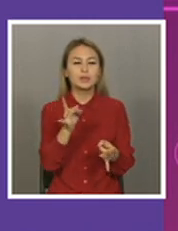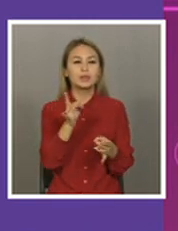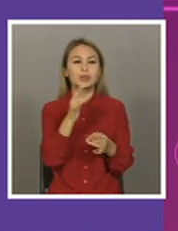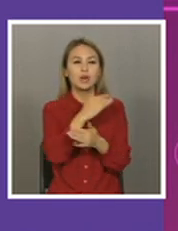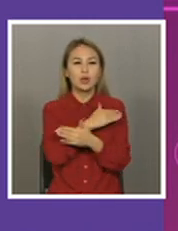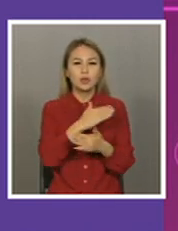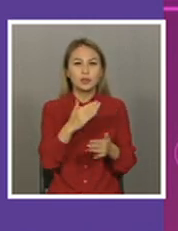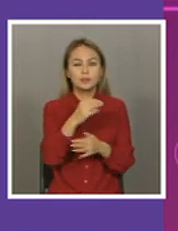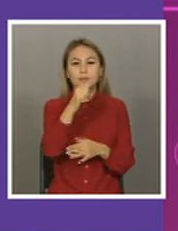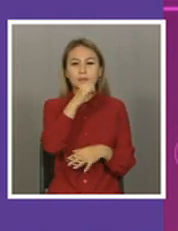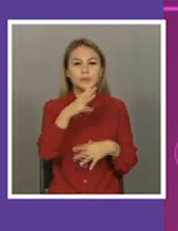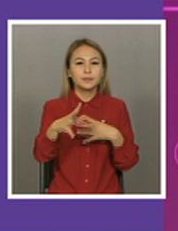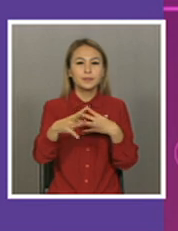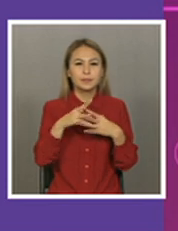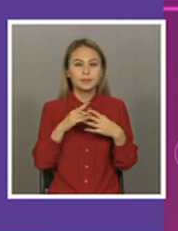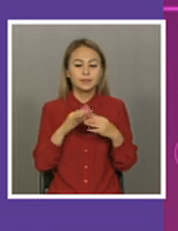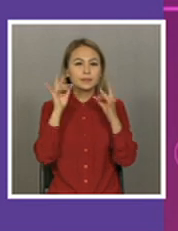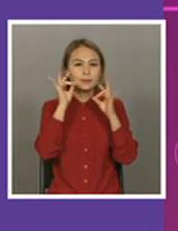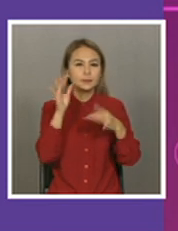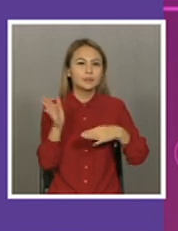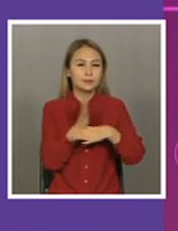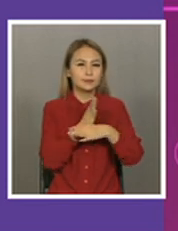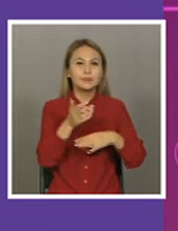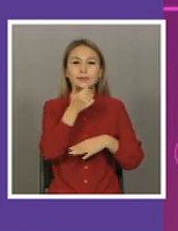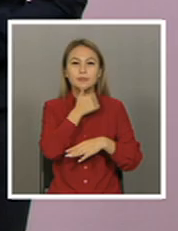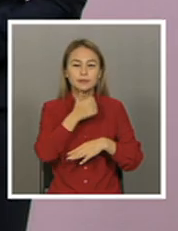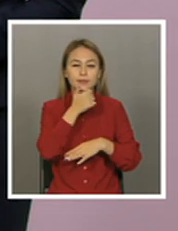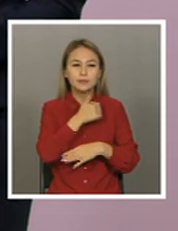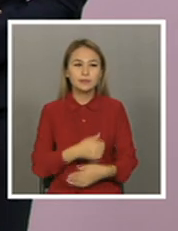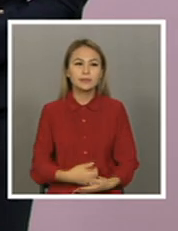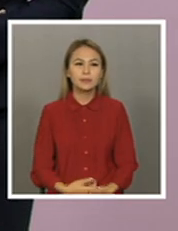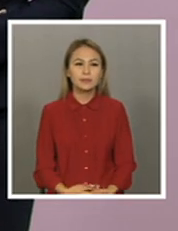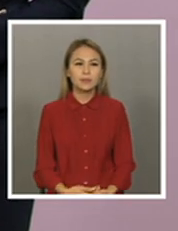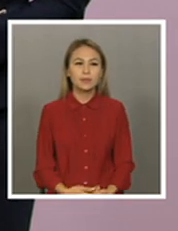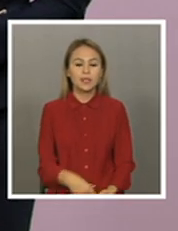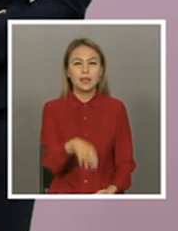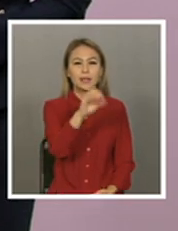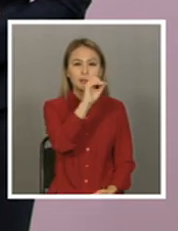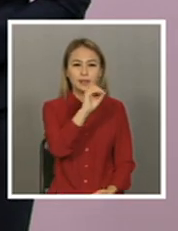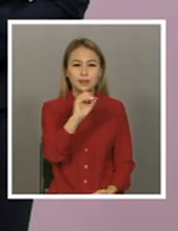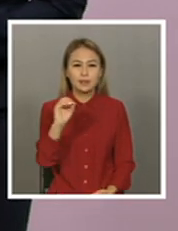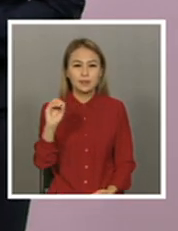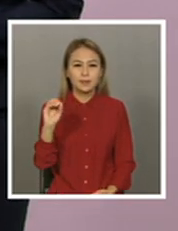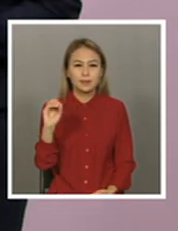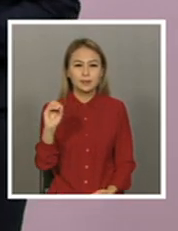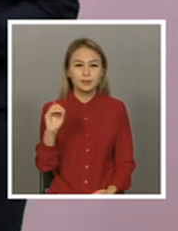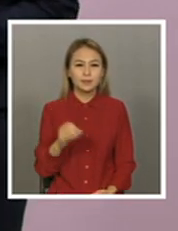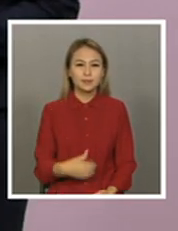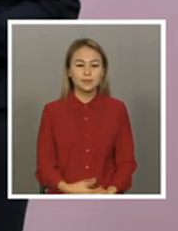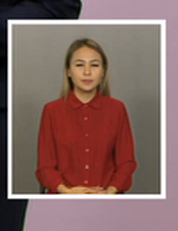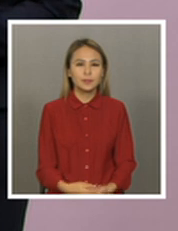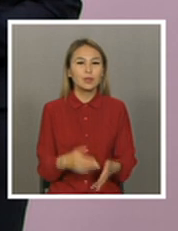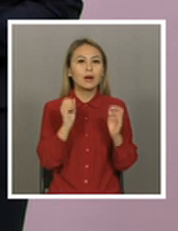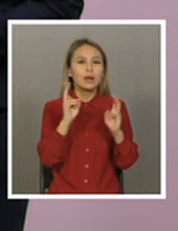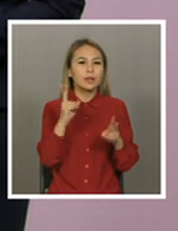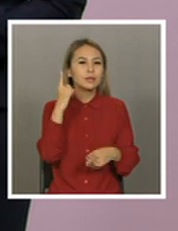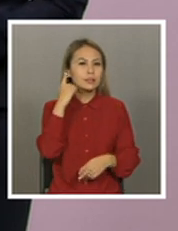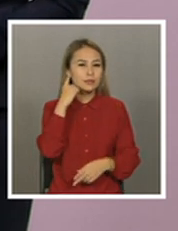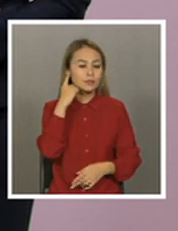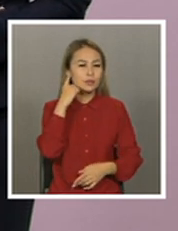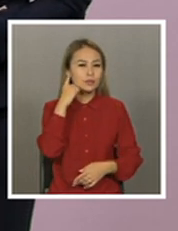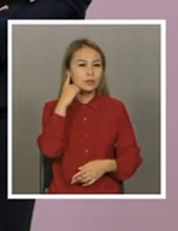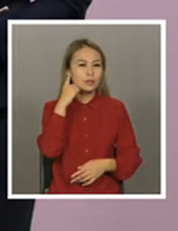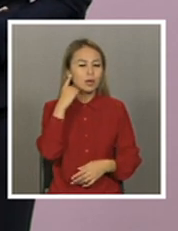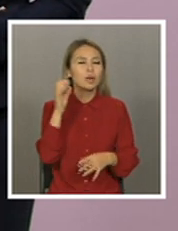Қанеки, менімен бірге дыбыстап көрелік. Е. Қалай естіліп тұр?